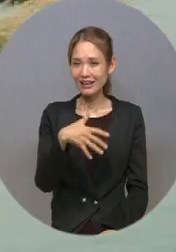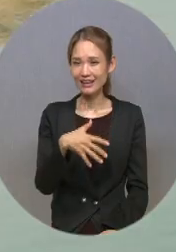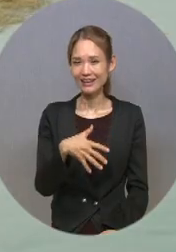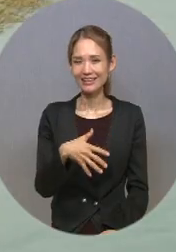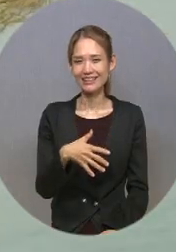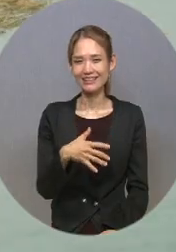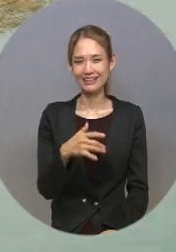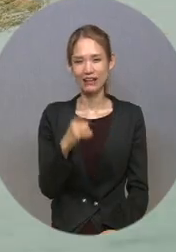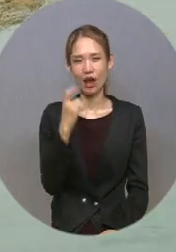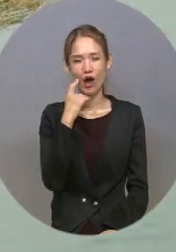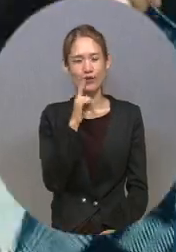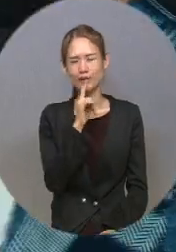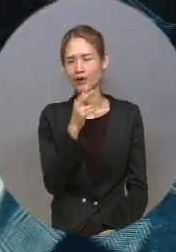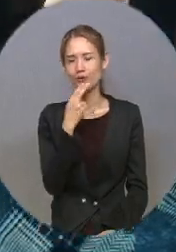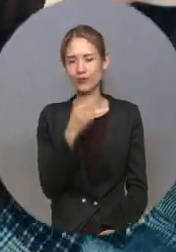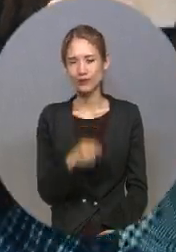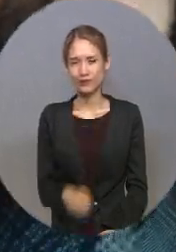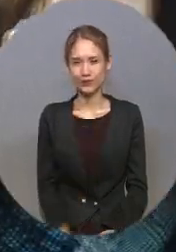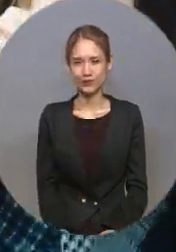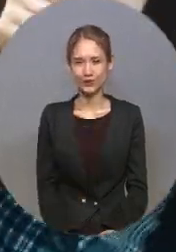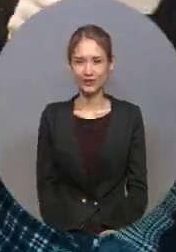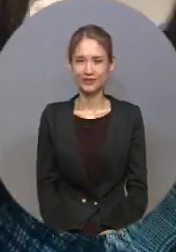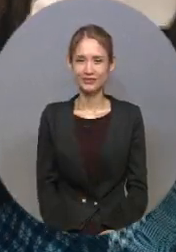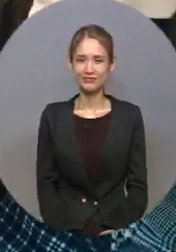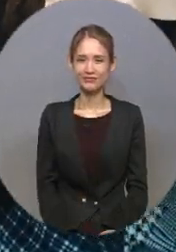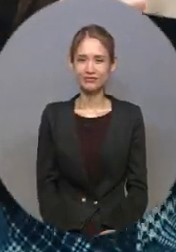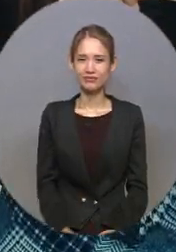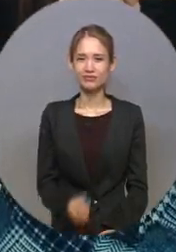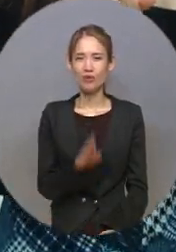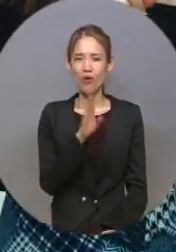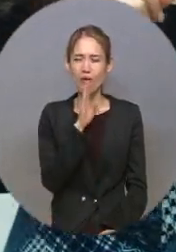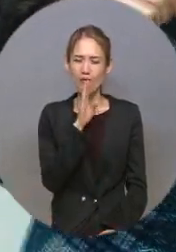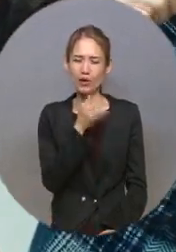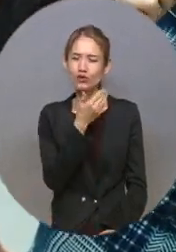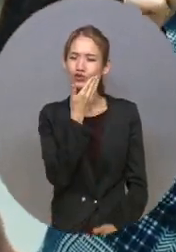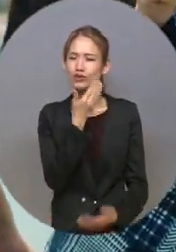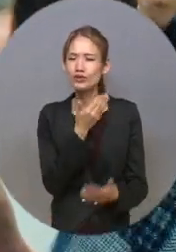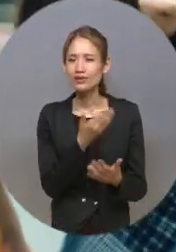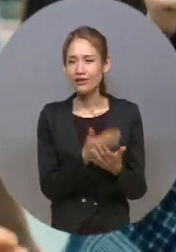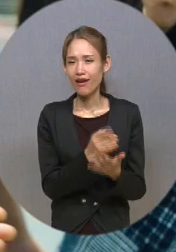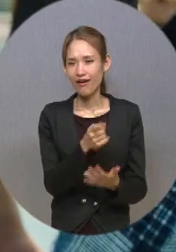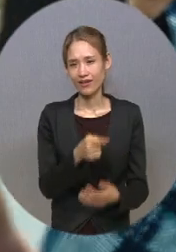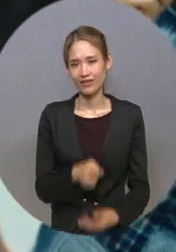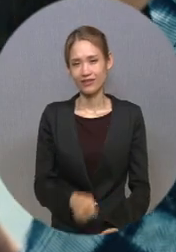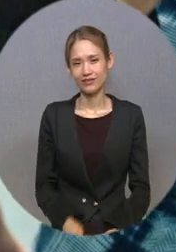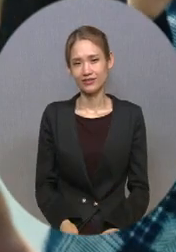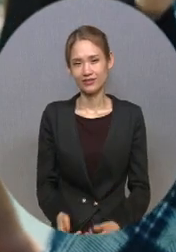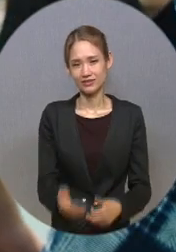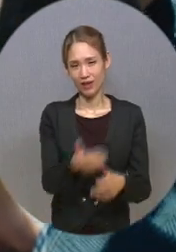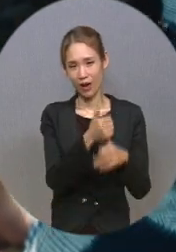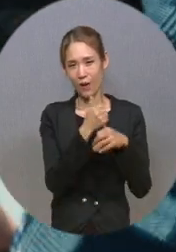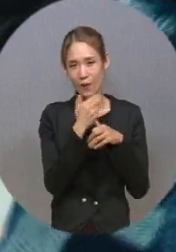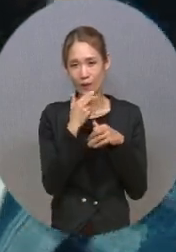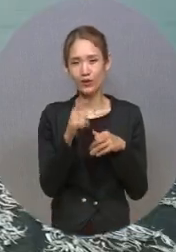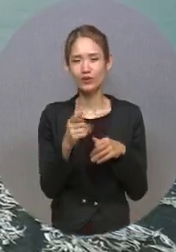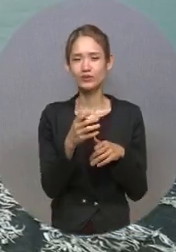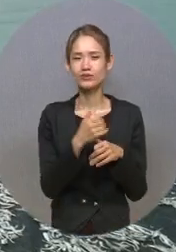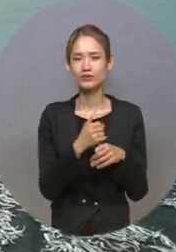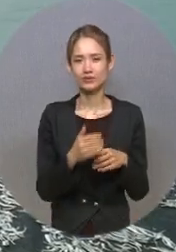거짓말 안 하지 않았습니까? 죽방염 멸치는 없어서 못 팔아요. 아, 아 진짜요? 양이 많이 잡히지 않기 때문에 없어서 못